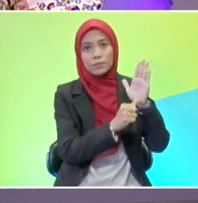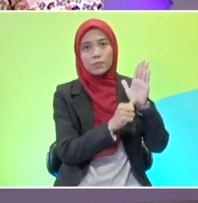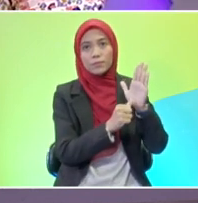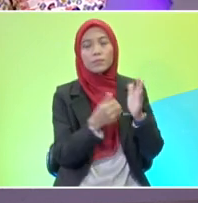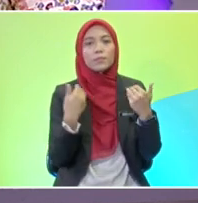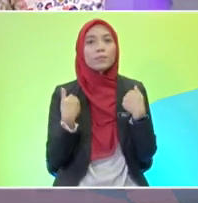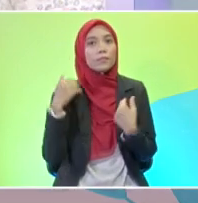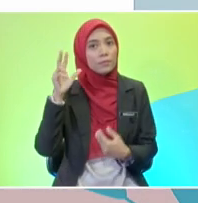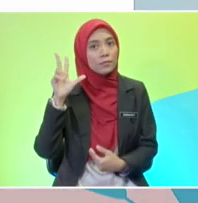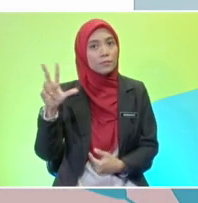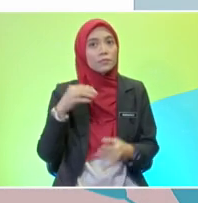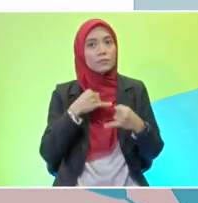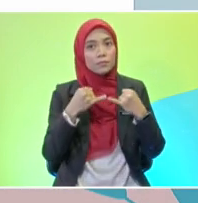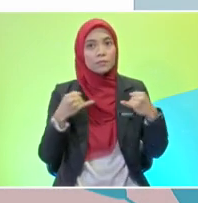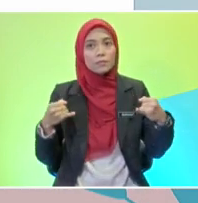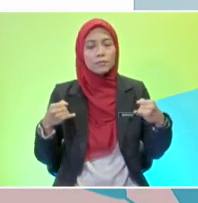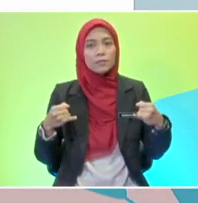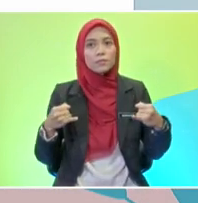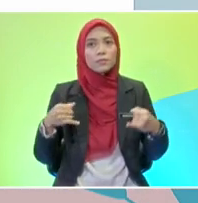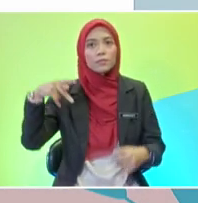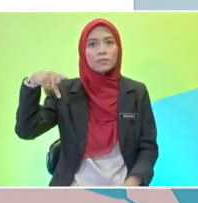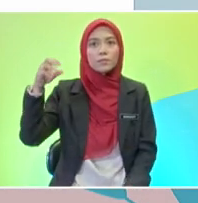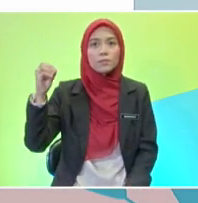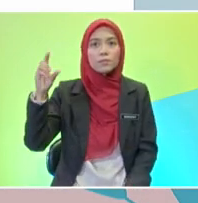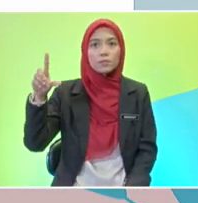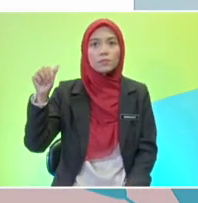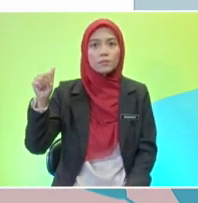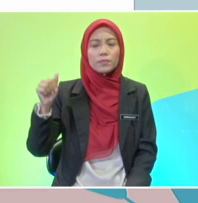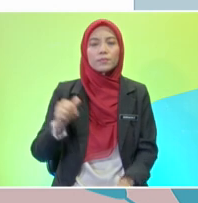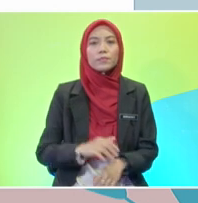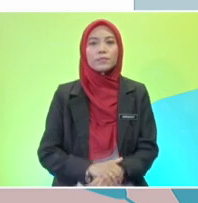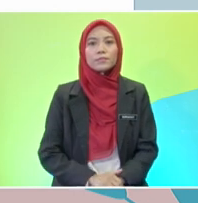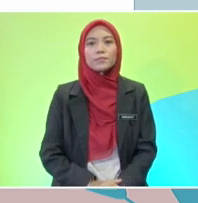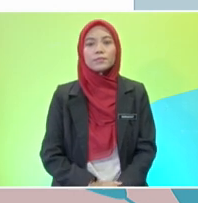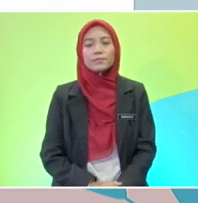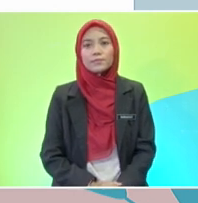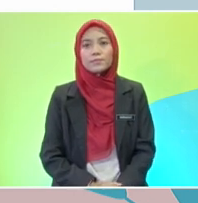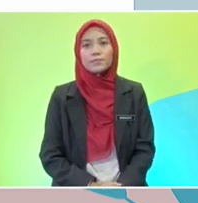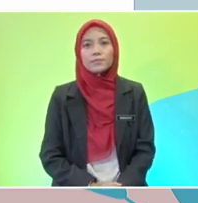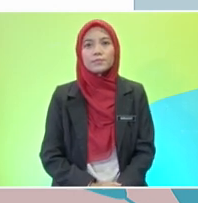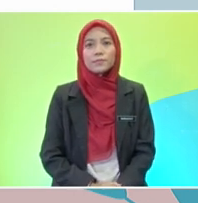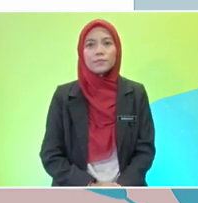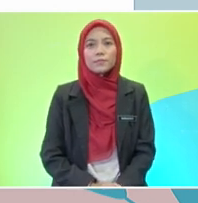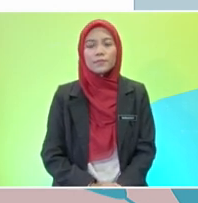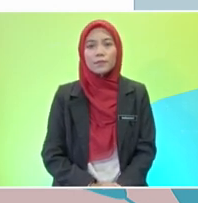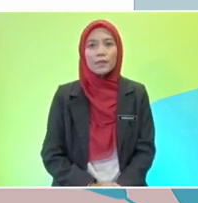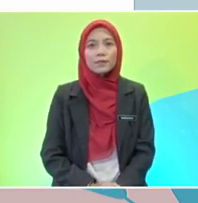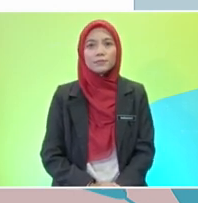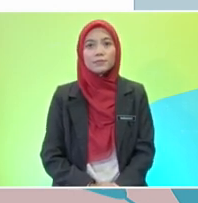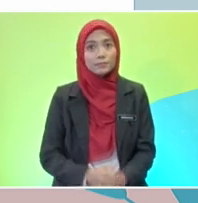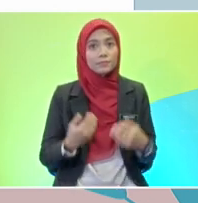dihasilkan yaitu pola bujang pola pembidang dan juga pola pelengkap akhirnya